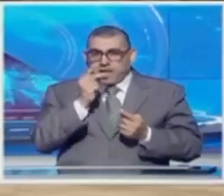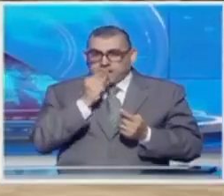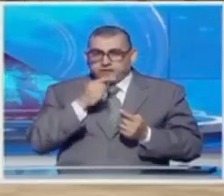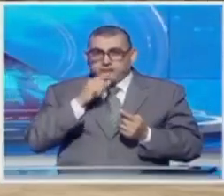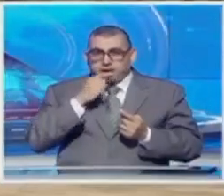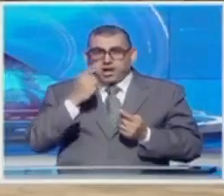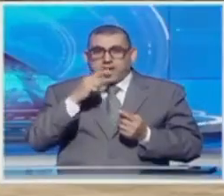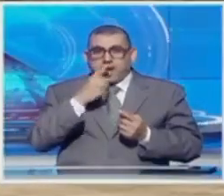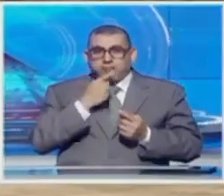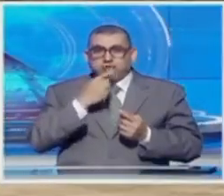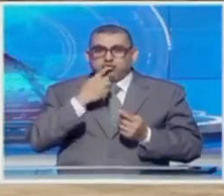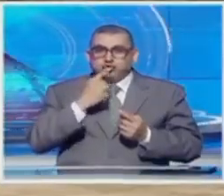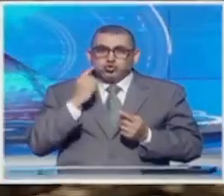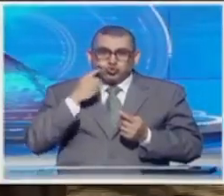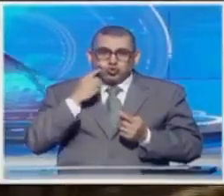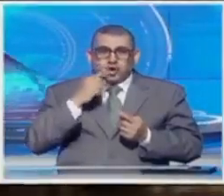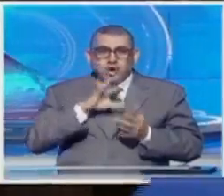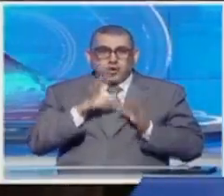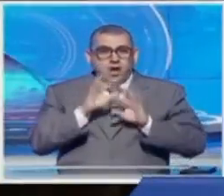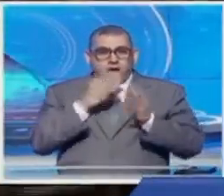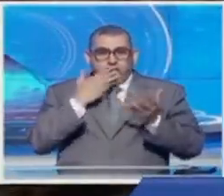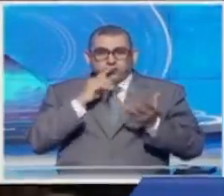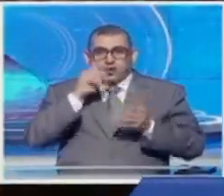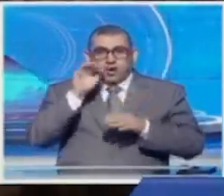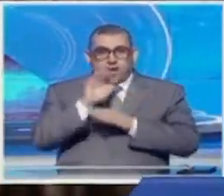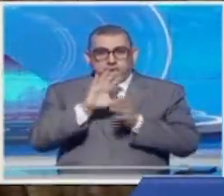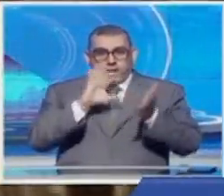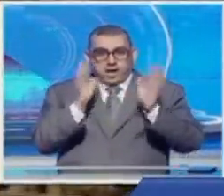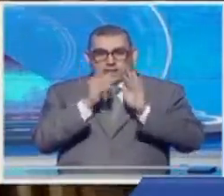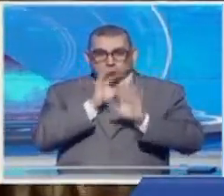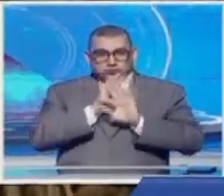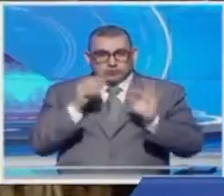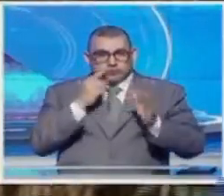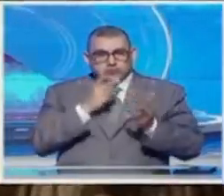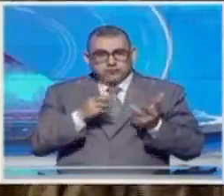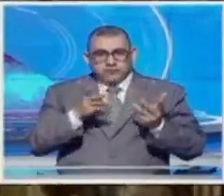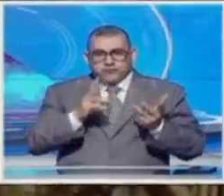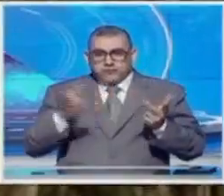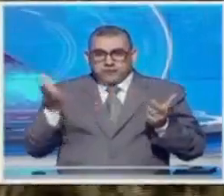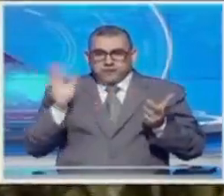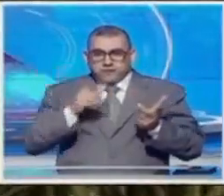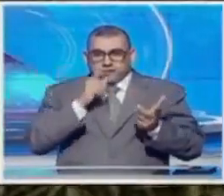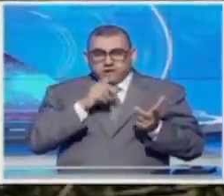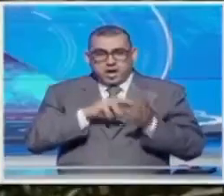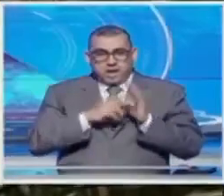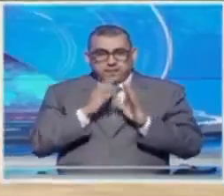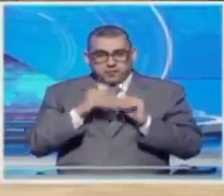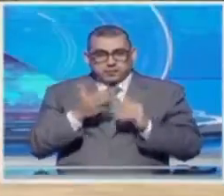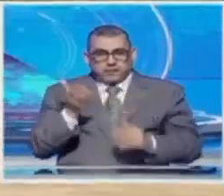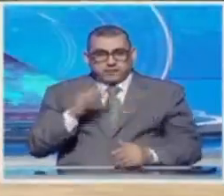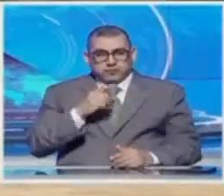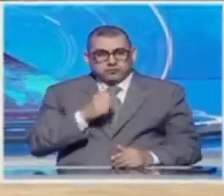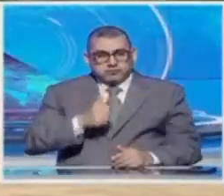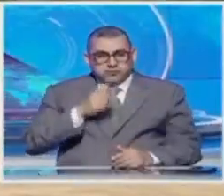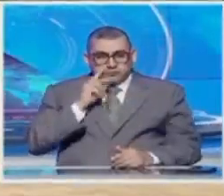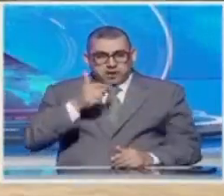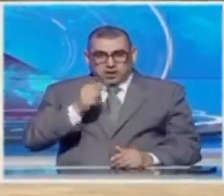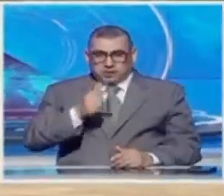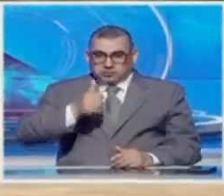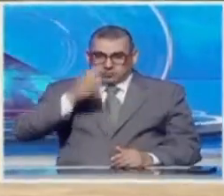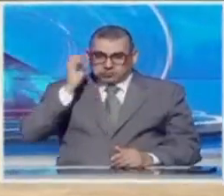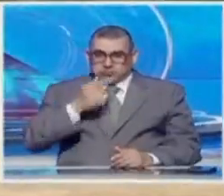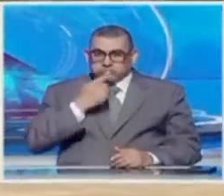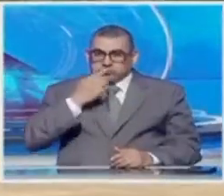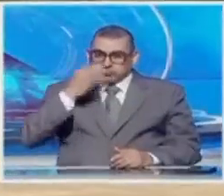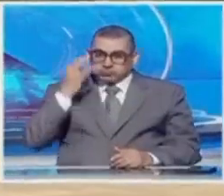صقعي، سكري، عجوة المدينة، الحمد لله رب العالمين. حاليا مقدمين أصناف نخيل عالمية، جودة عالية قوي، عائد على